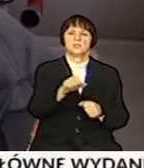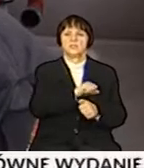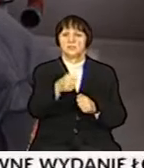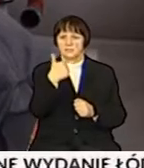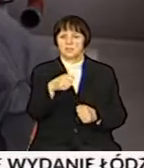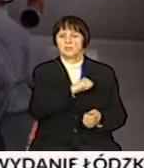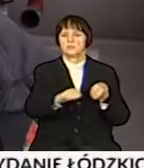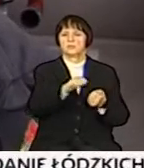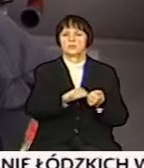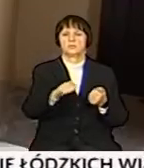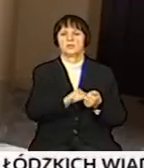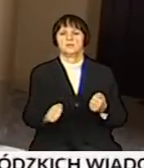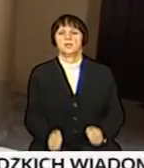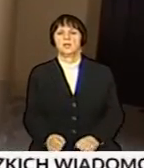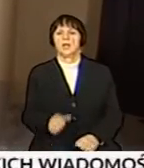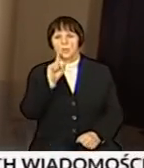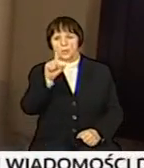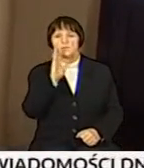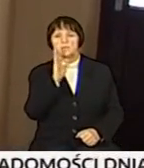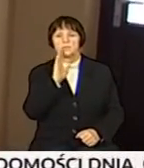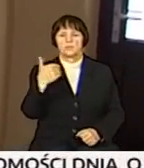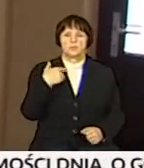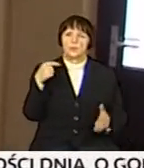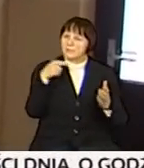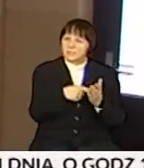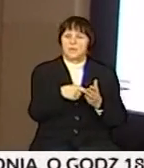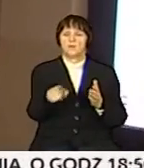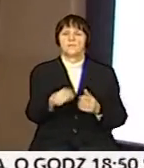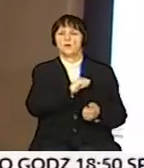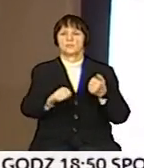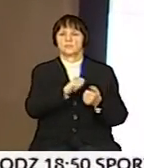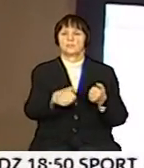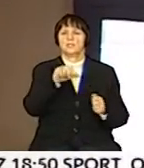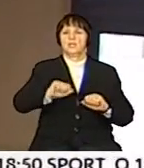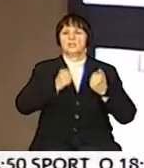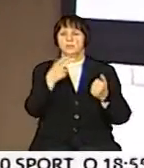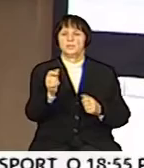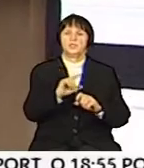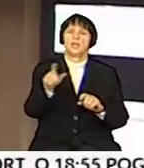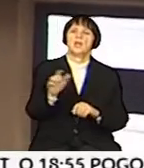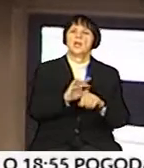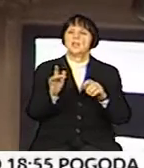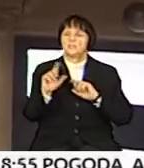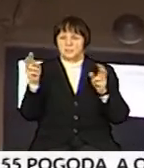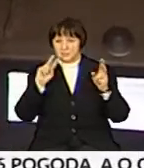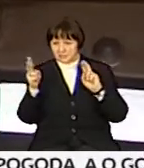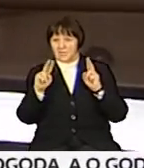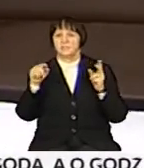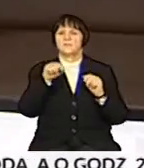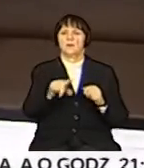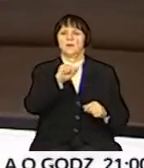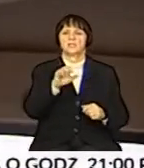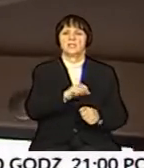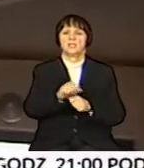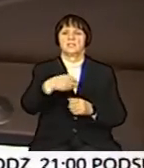jest uszkodzona. Prawdopodobnie została celowo uszkodzona, żeby nie sygnalizowała o tym, że w pomieszczeniu